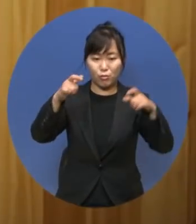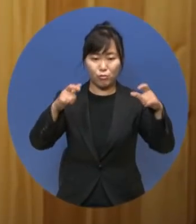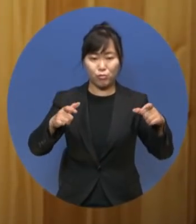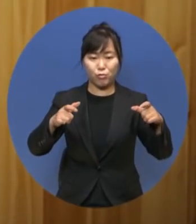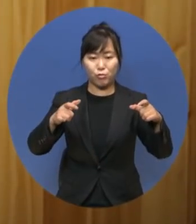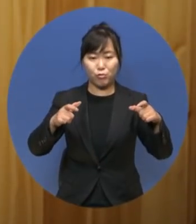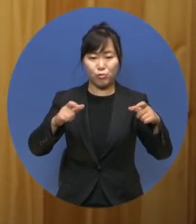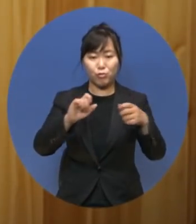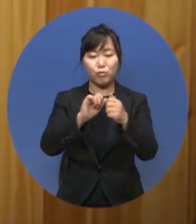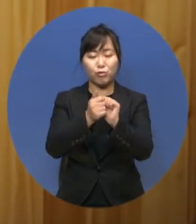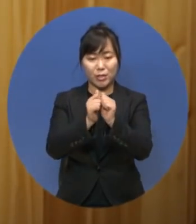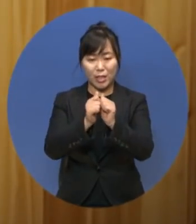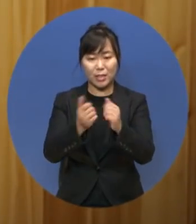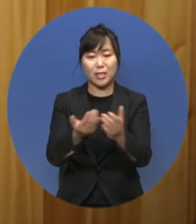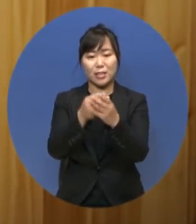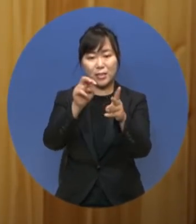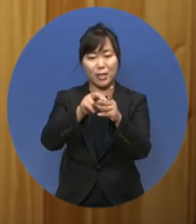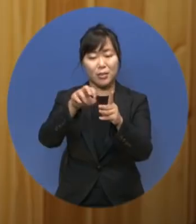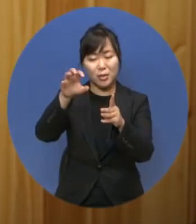육상진흥센터에서